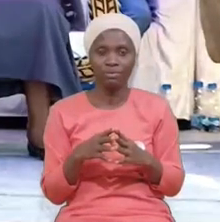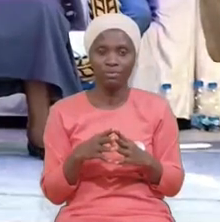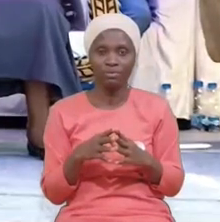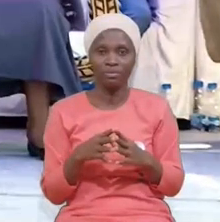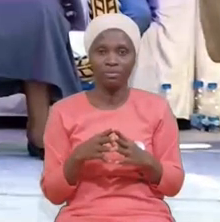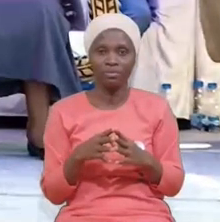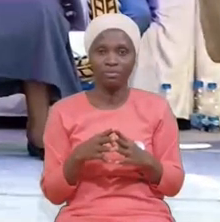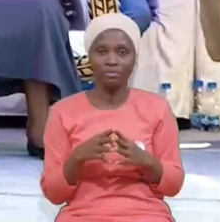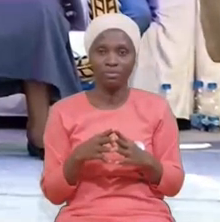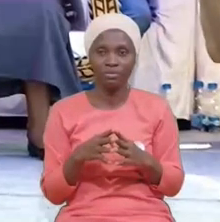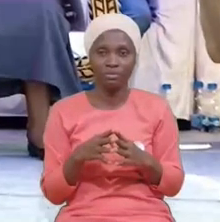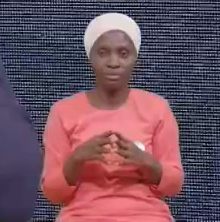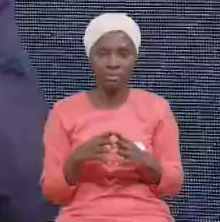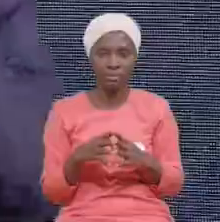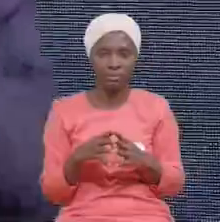héros.